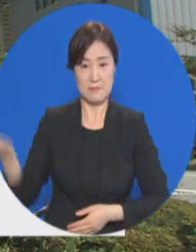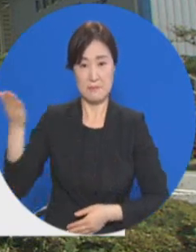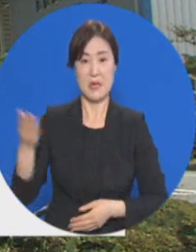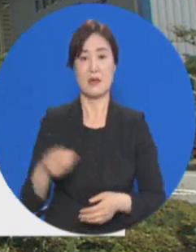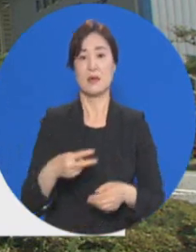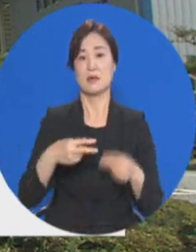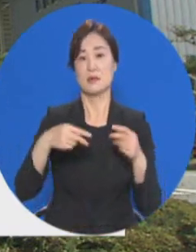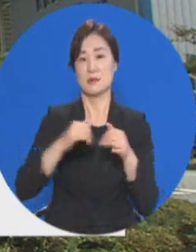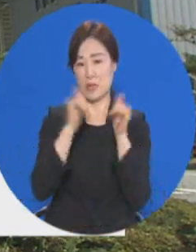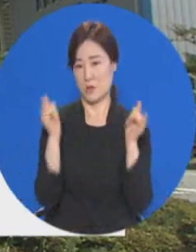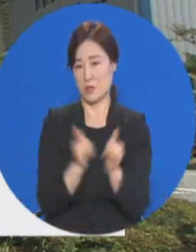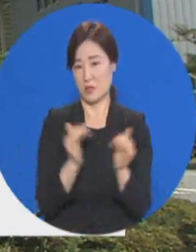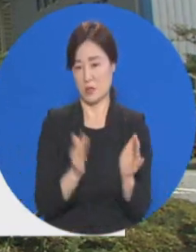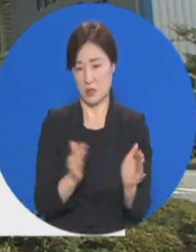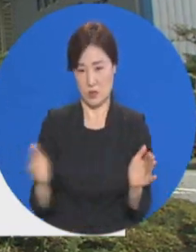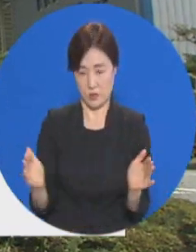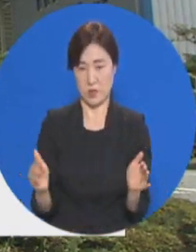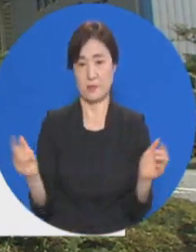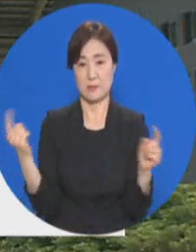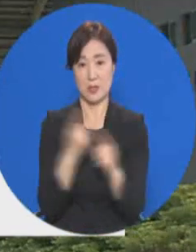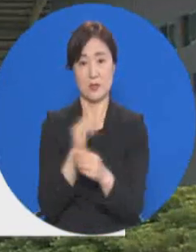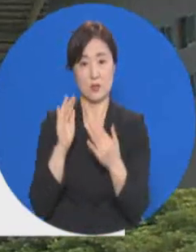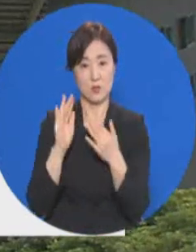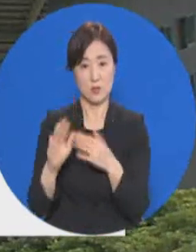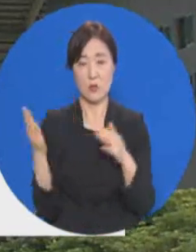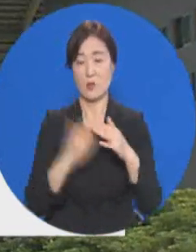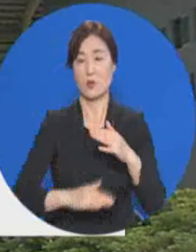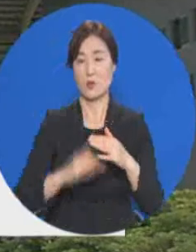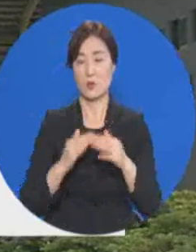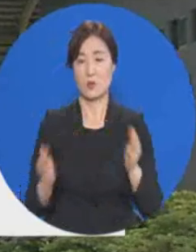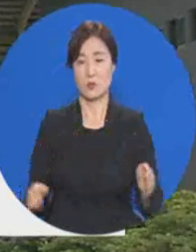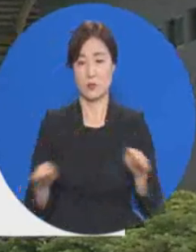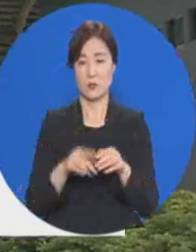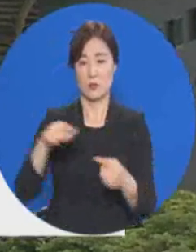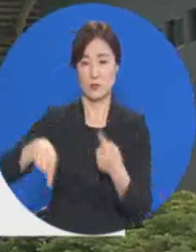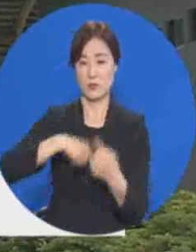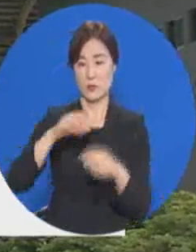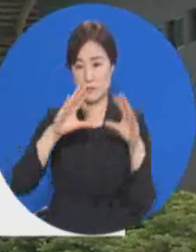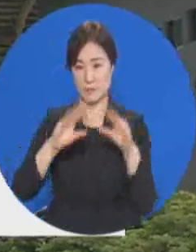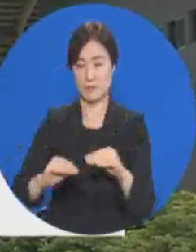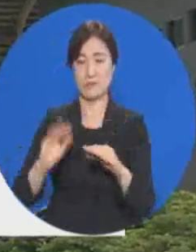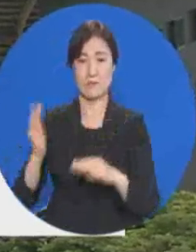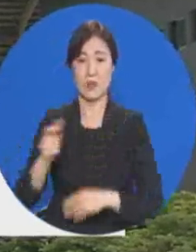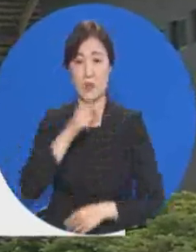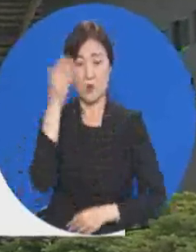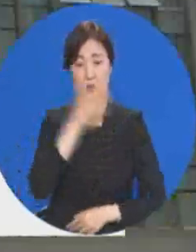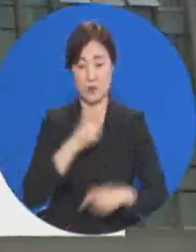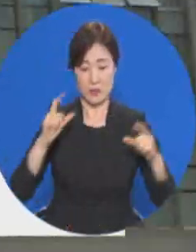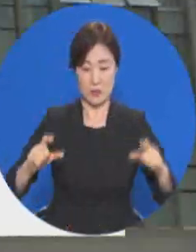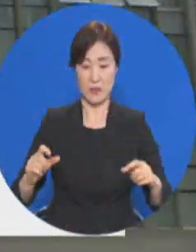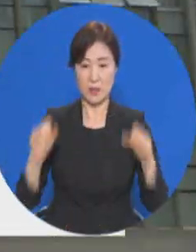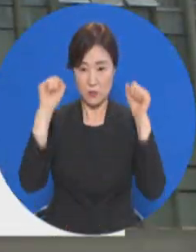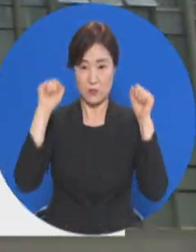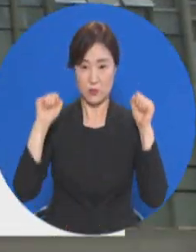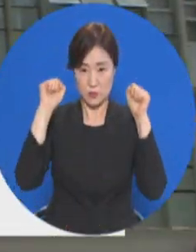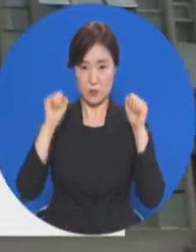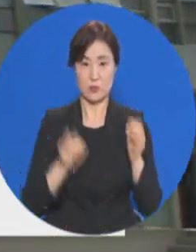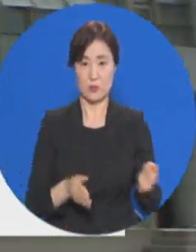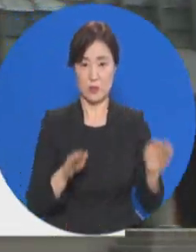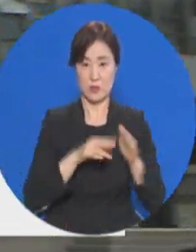전남 동부 지역 공공시설에도 운영 중단 조치가 내려졌습니다. 여수시는 관내 체육시설과 도서관